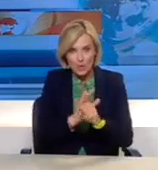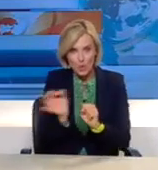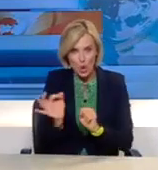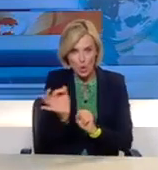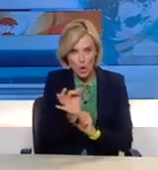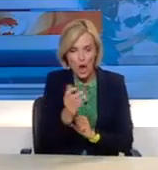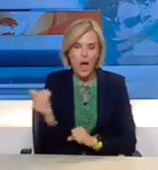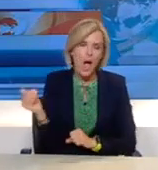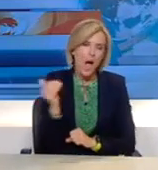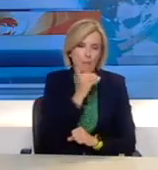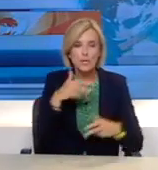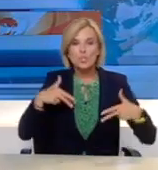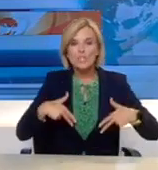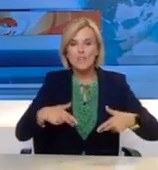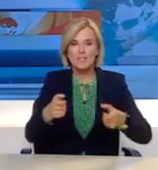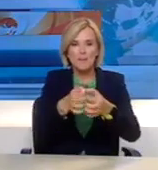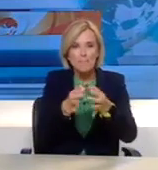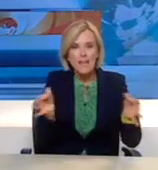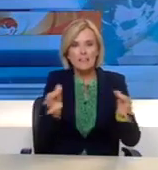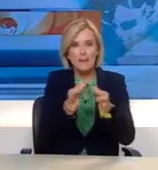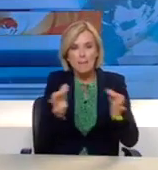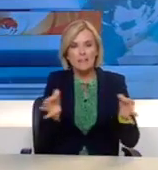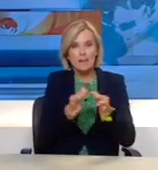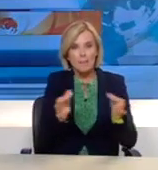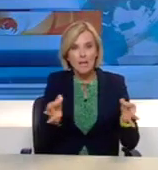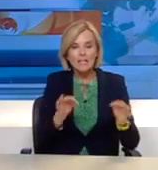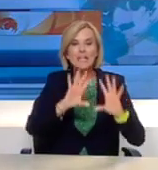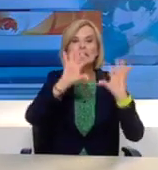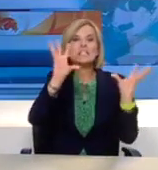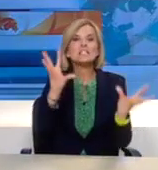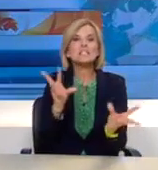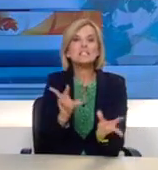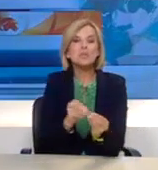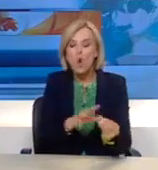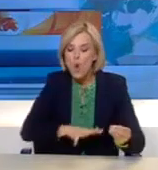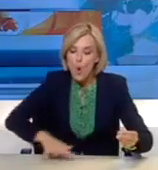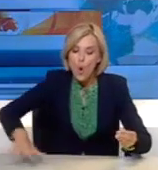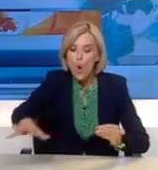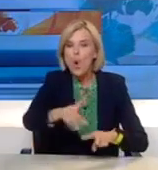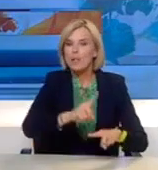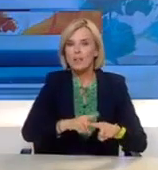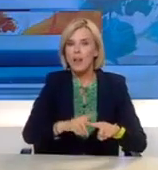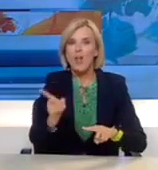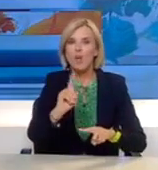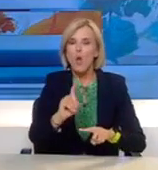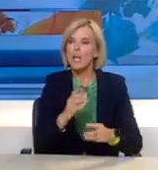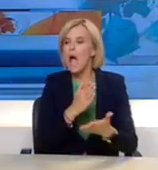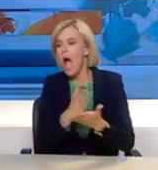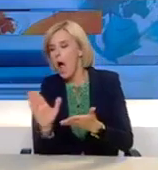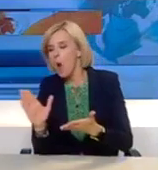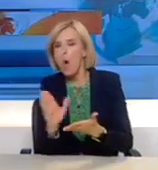και το σχέδιο το οποίο υλοποιήσαμε και υλοποιούμε αφορά το σύνολο της επικράτειας. Δεν αφήσαμε κάποια περιοχή